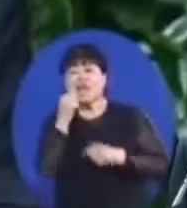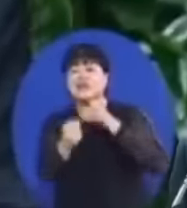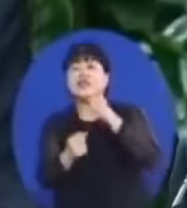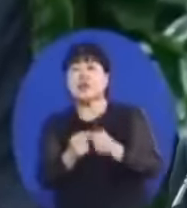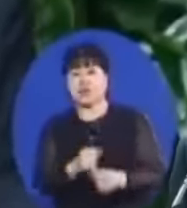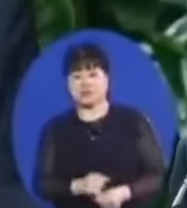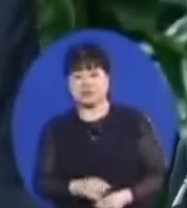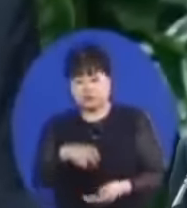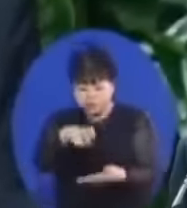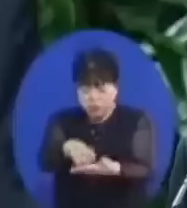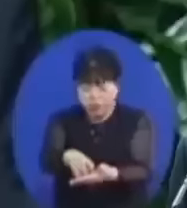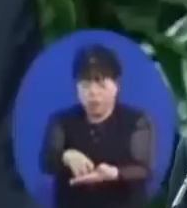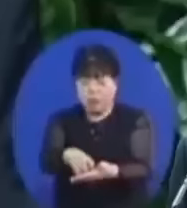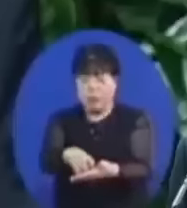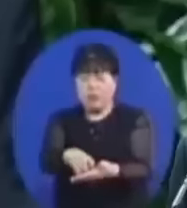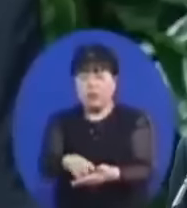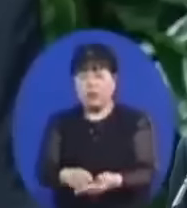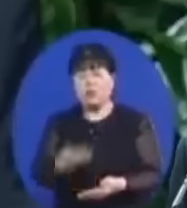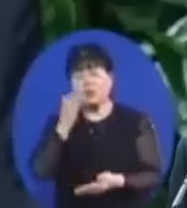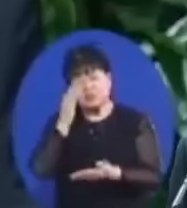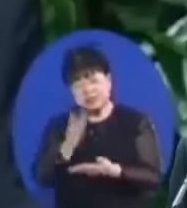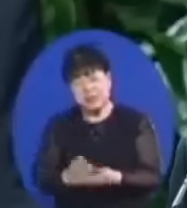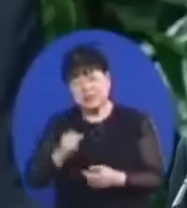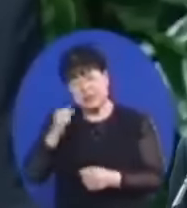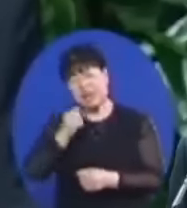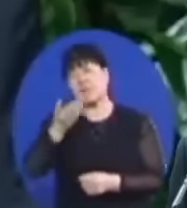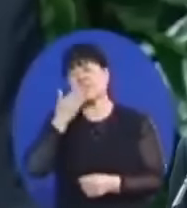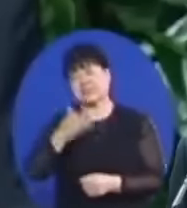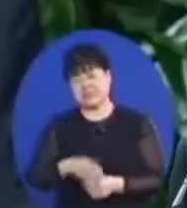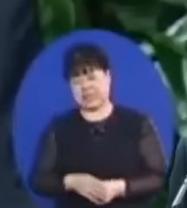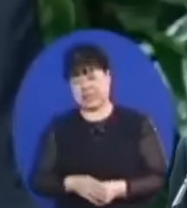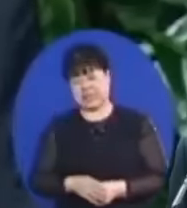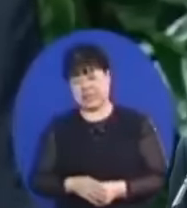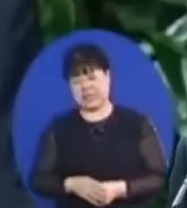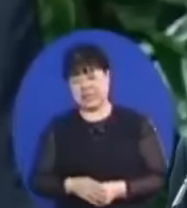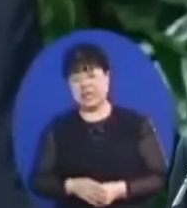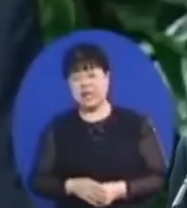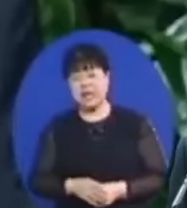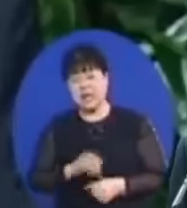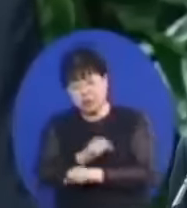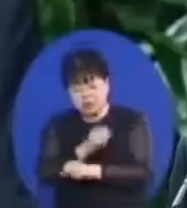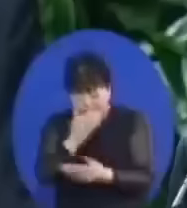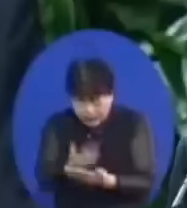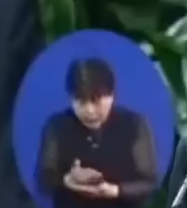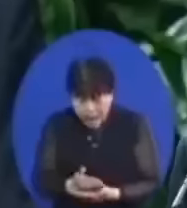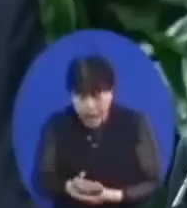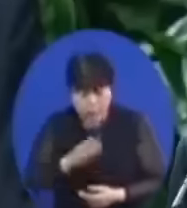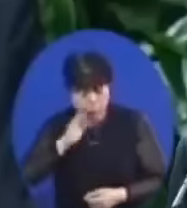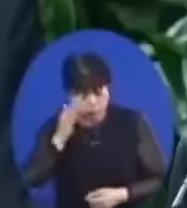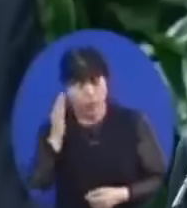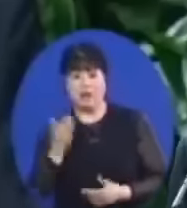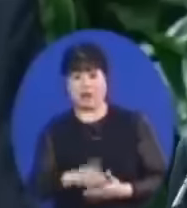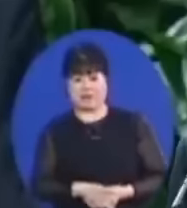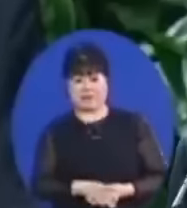뛰어나와서 무릎을 꿇고 내가 먹지 말라는 선악과를 떼먹었으니 나를 용서해 주십시오. 용서받았을